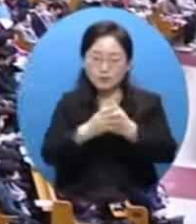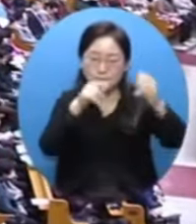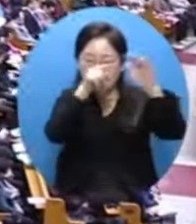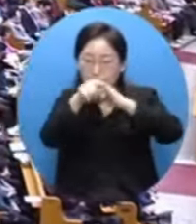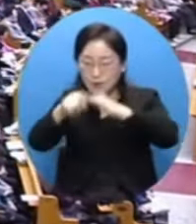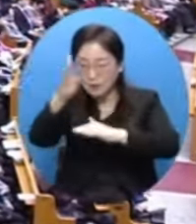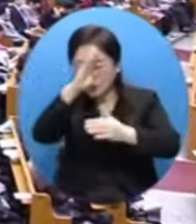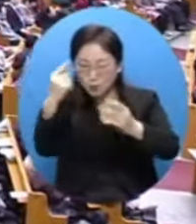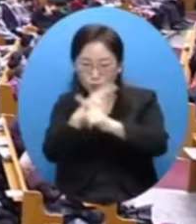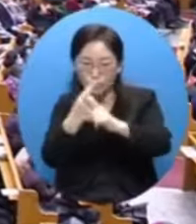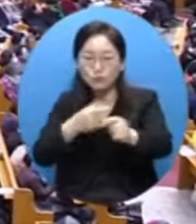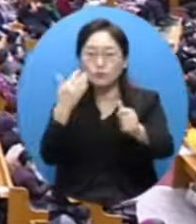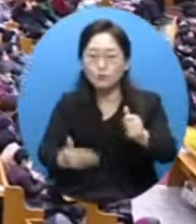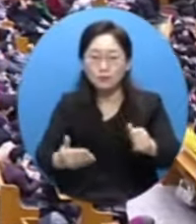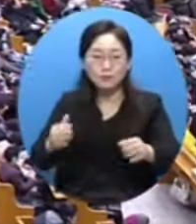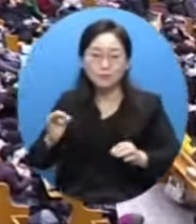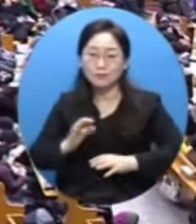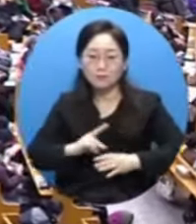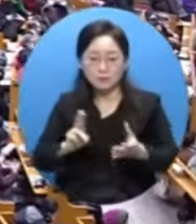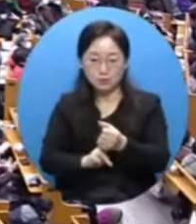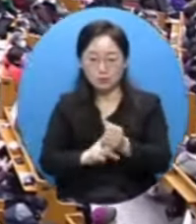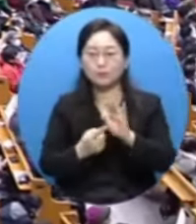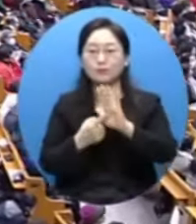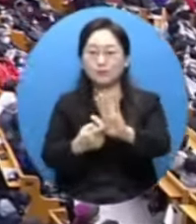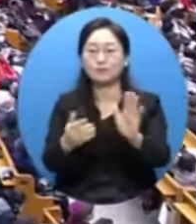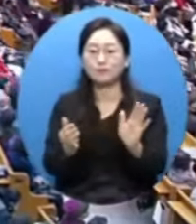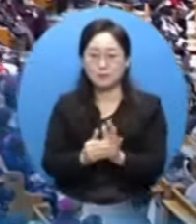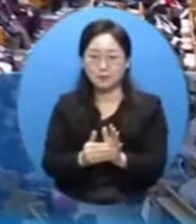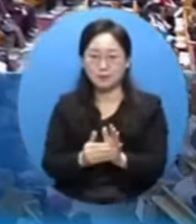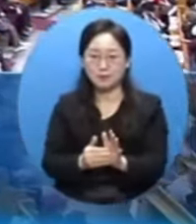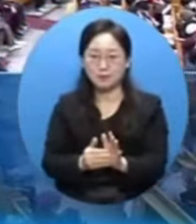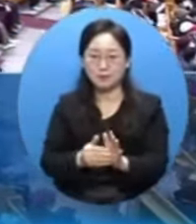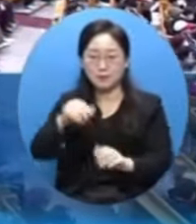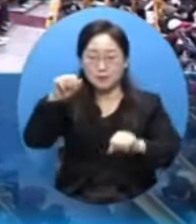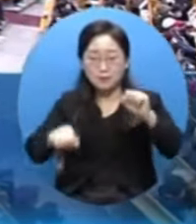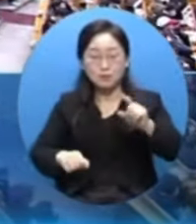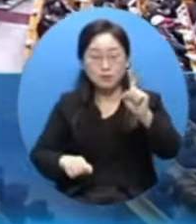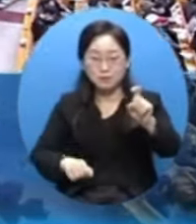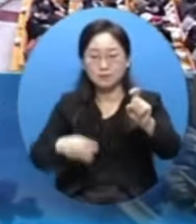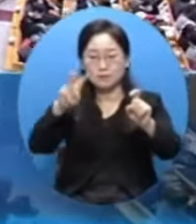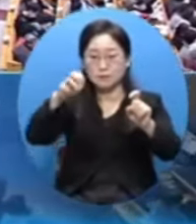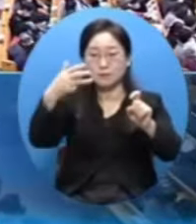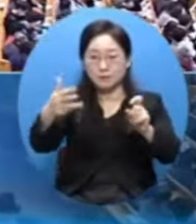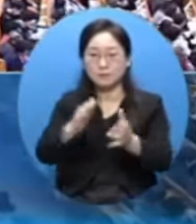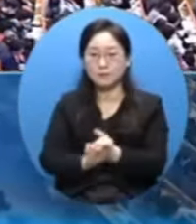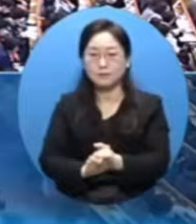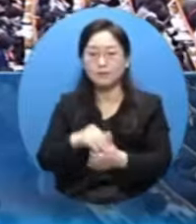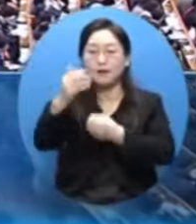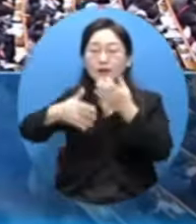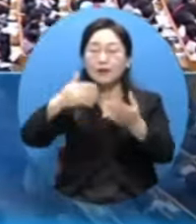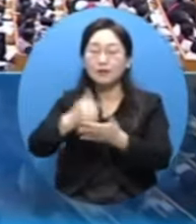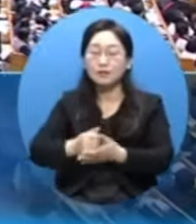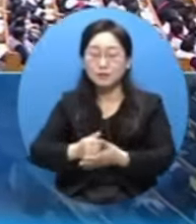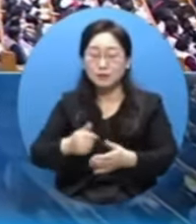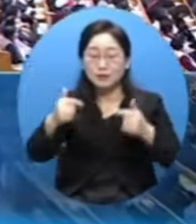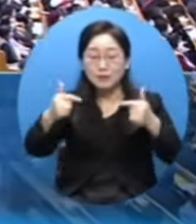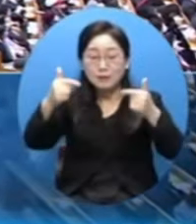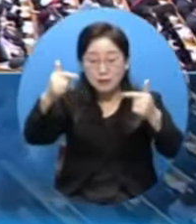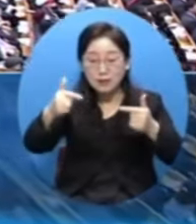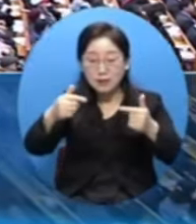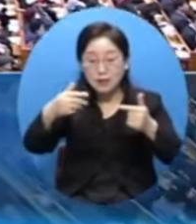병을 고치시고 놀라운 기적을 행하셨습니다. 사도행전 10장 38절을 말씀합니다. 하나님이 나사렛